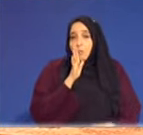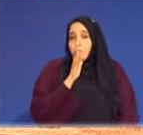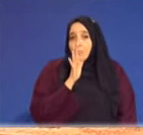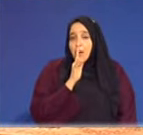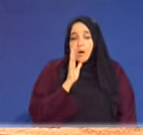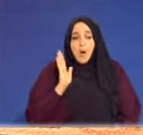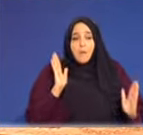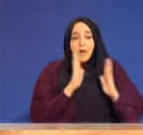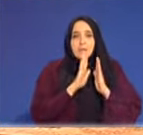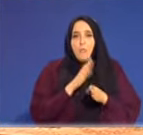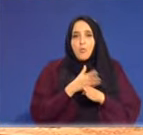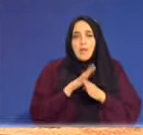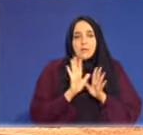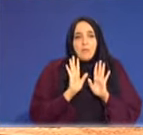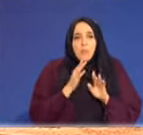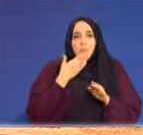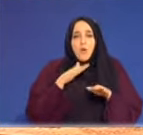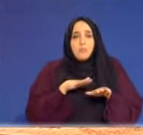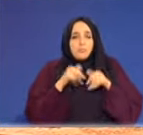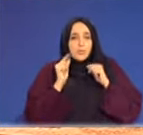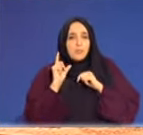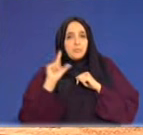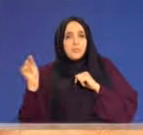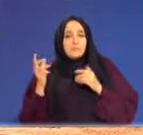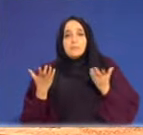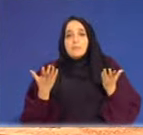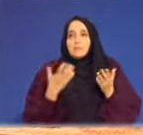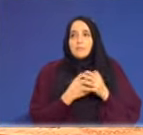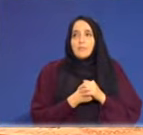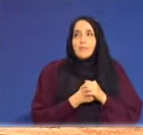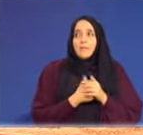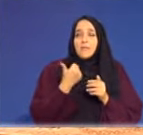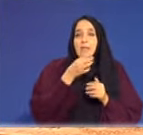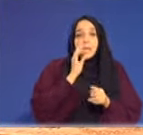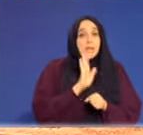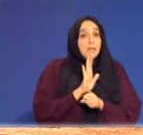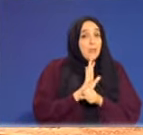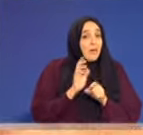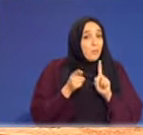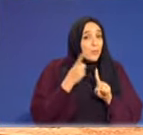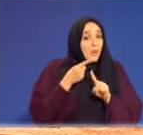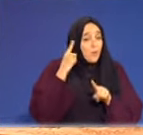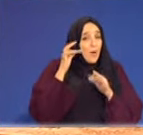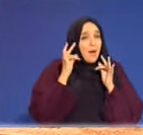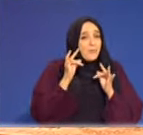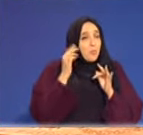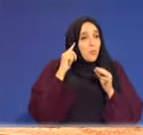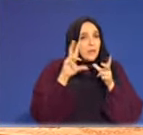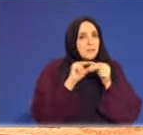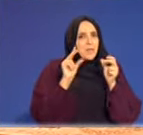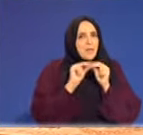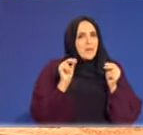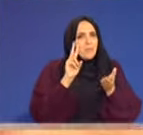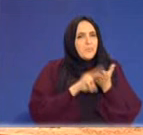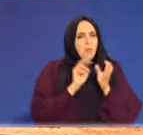يستطيعون مقاومة هذا التخويف. والشهود دكتور عنصر أساسي، عنصر أساس لإظهار الحقائق في